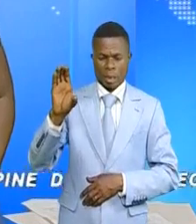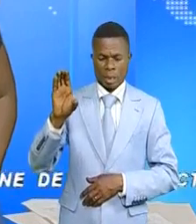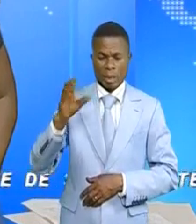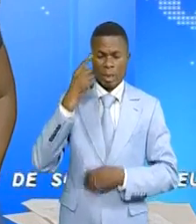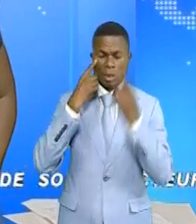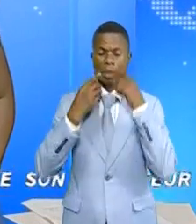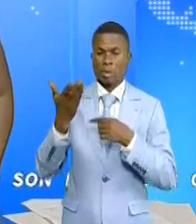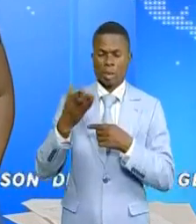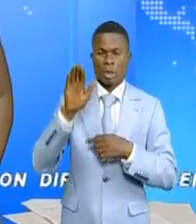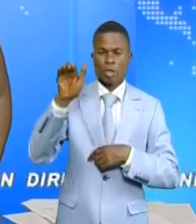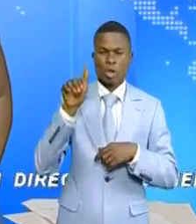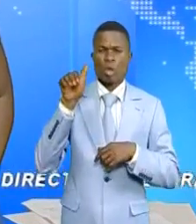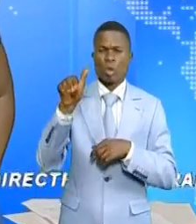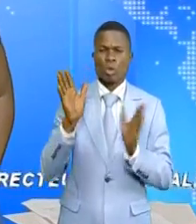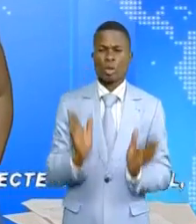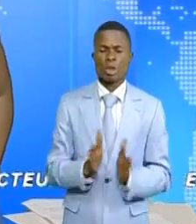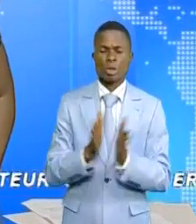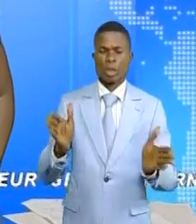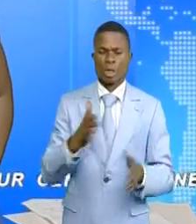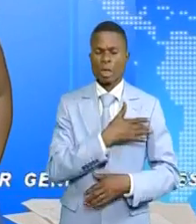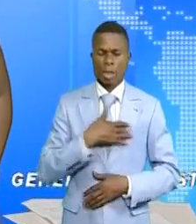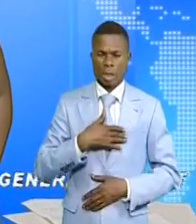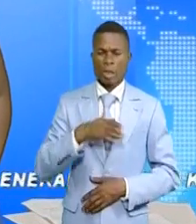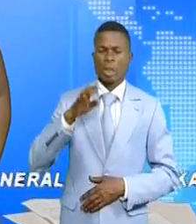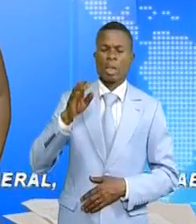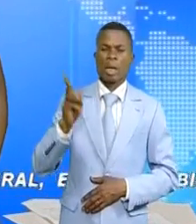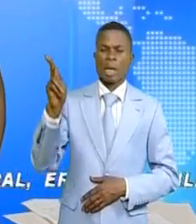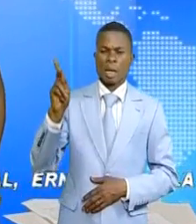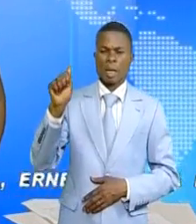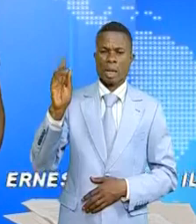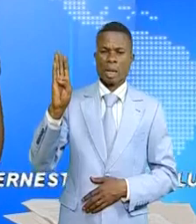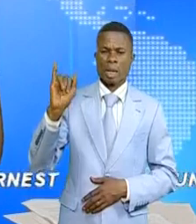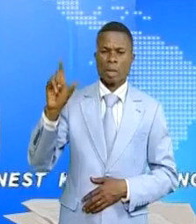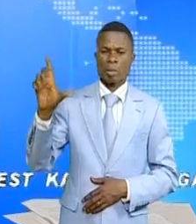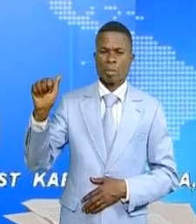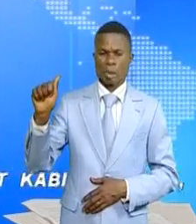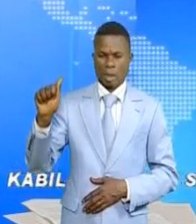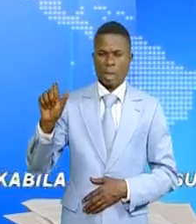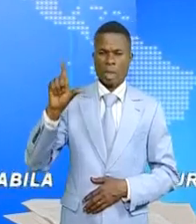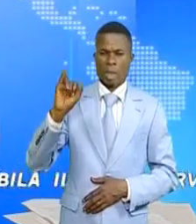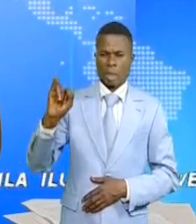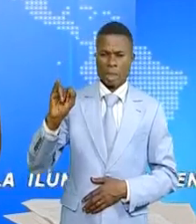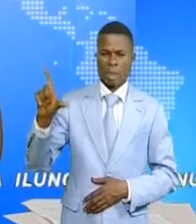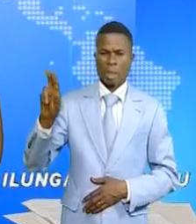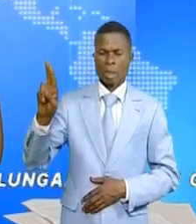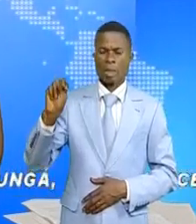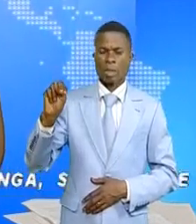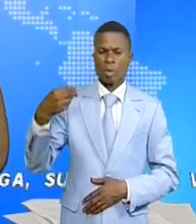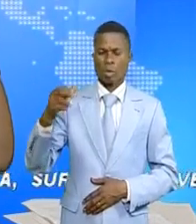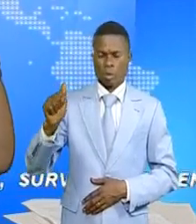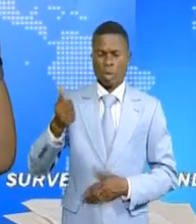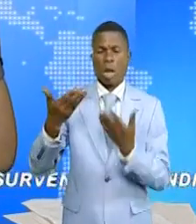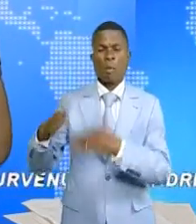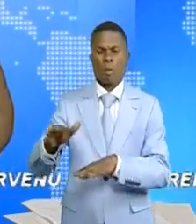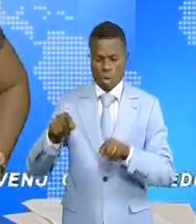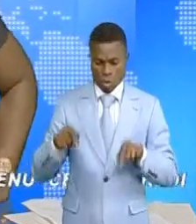en deuil. Son directeur général, en la personne d'Ernest Kabila Ilunga, a tiré sa révérence. Je vous propose de